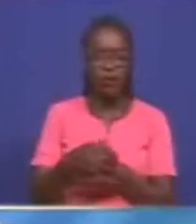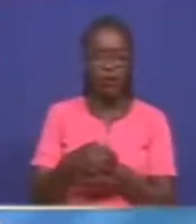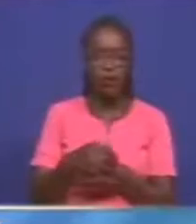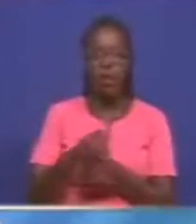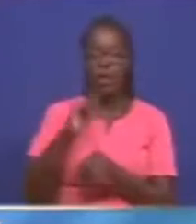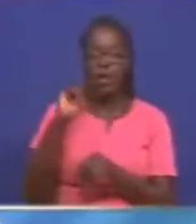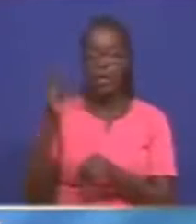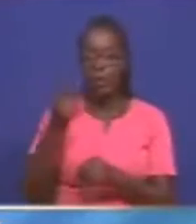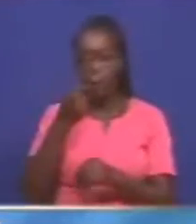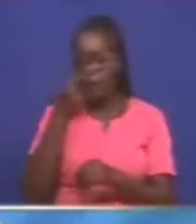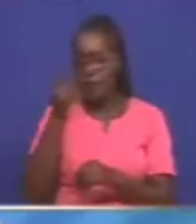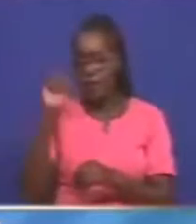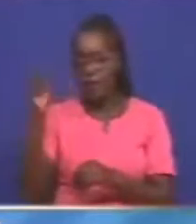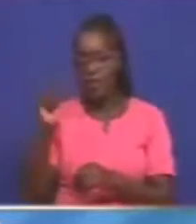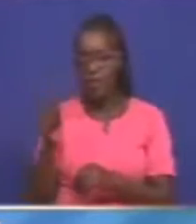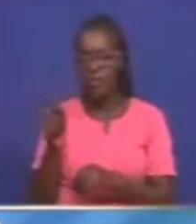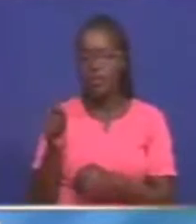Kenya na Tanzania